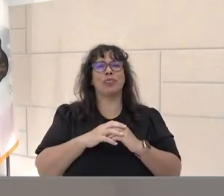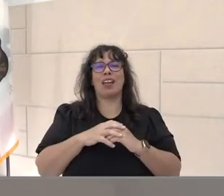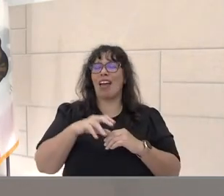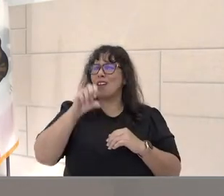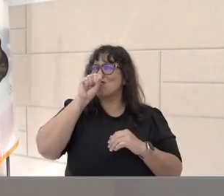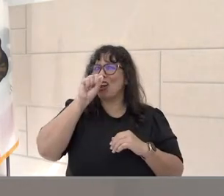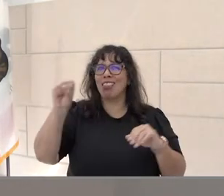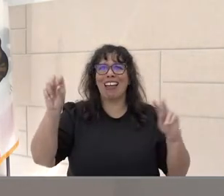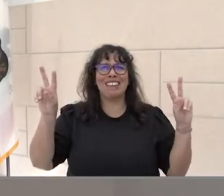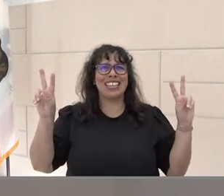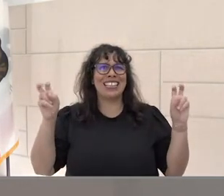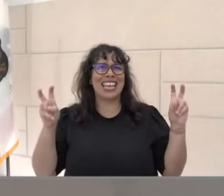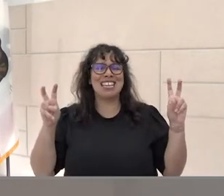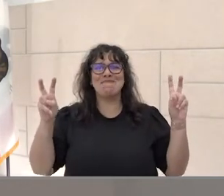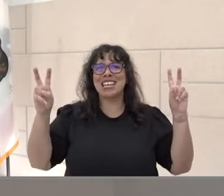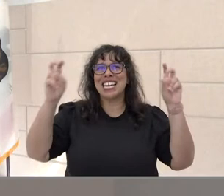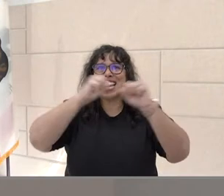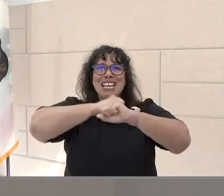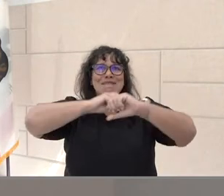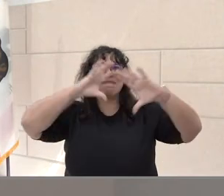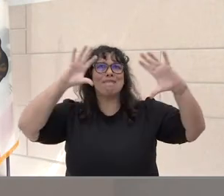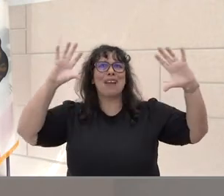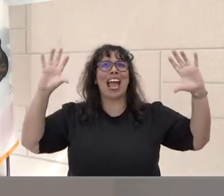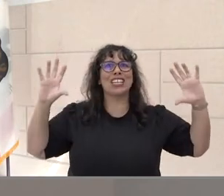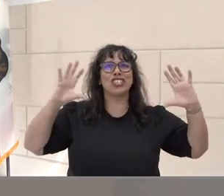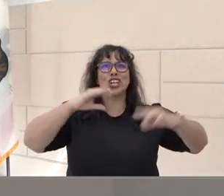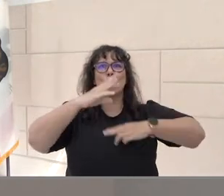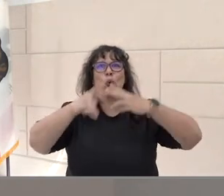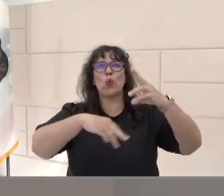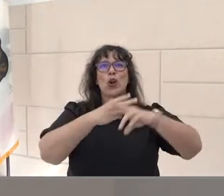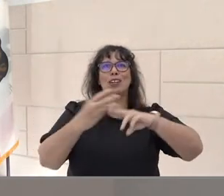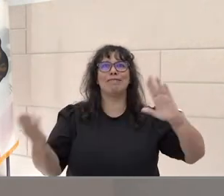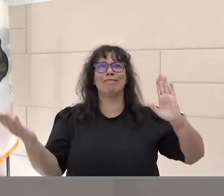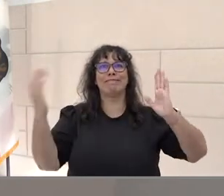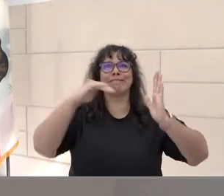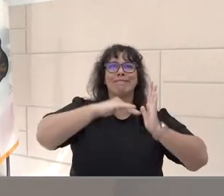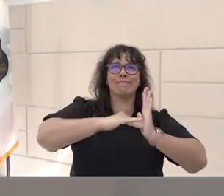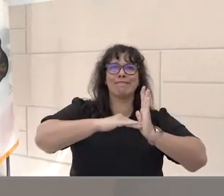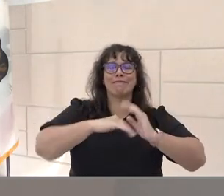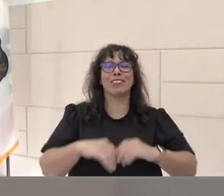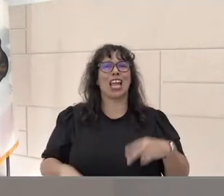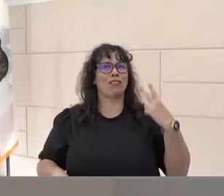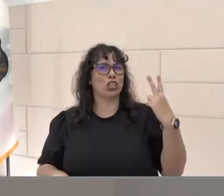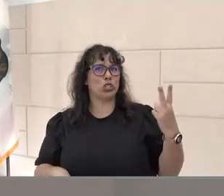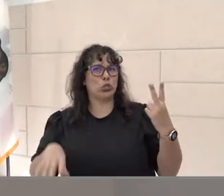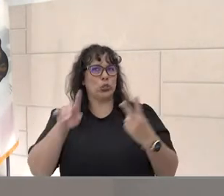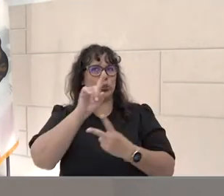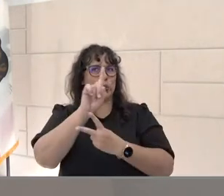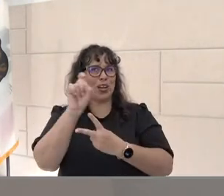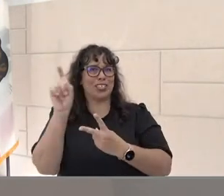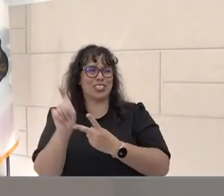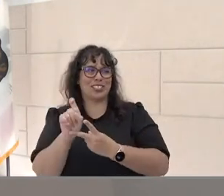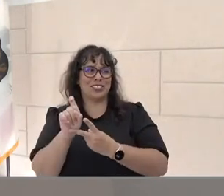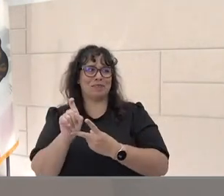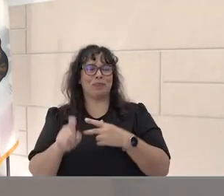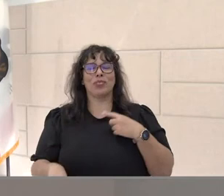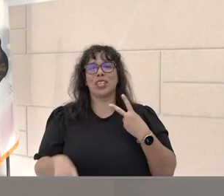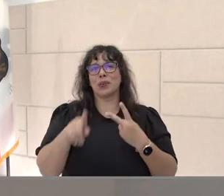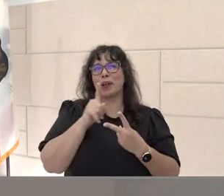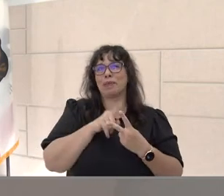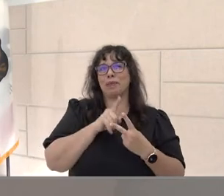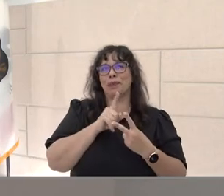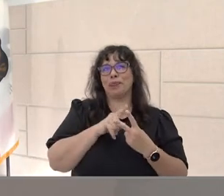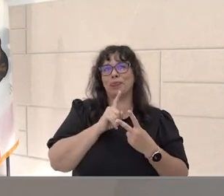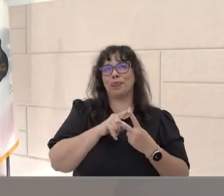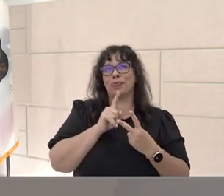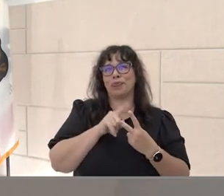សិស្សខ្ញុំឲ្យជួយចិត្តប្រធានបទនេះខ្ញុំមានសំណួរ2សំណួរទី1